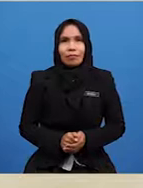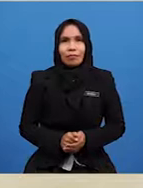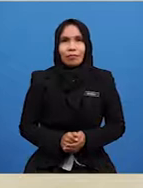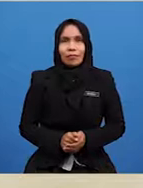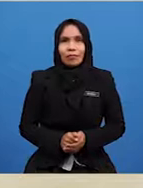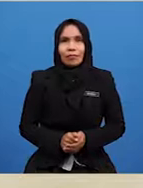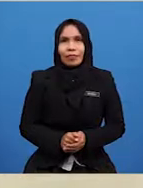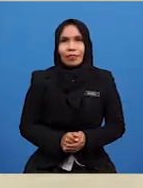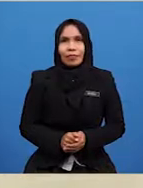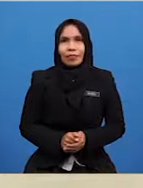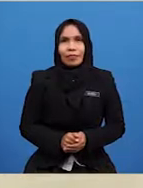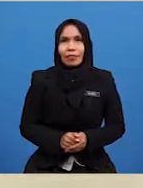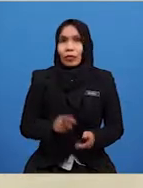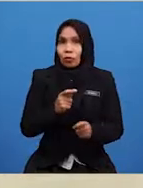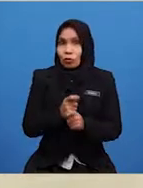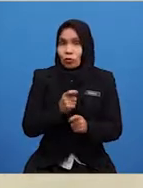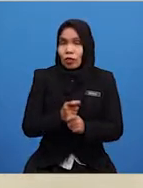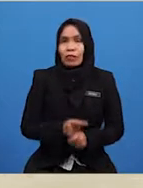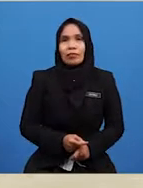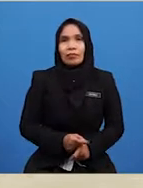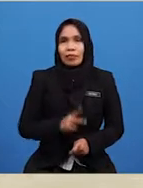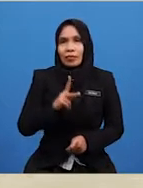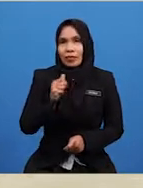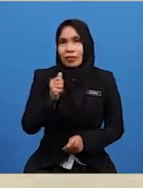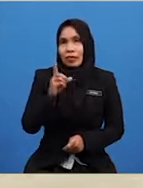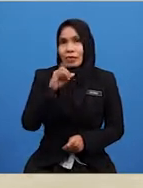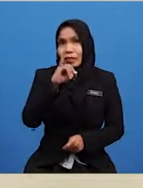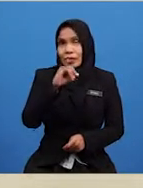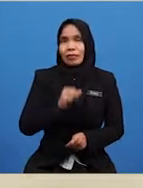bagi melicinkan pengurusan agama Islam.